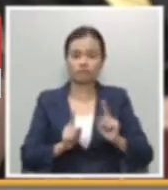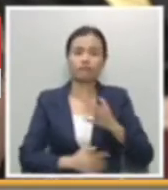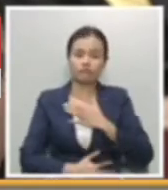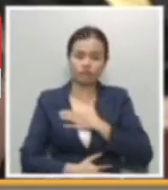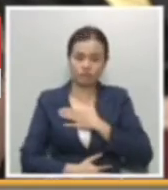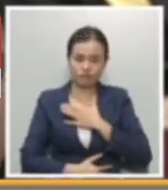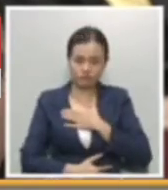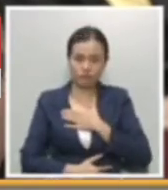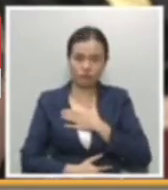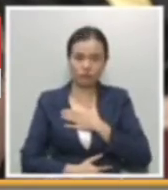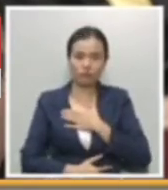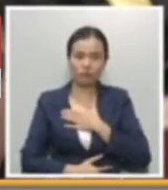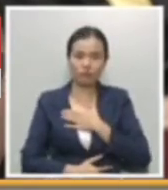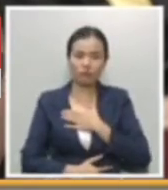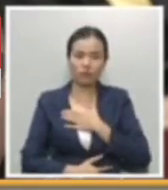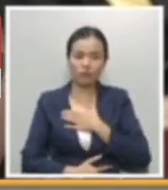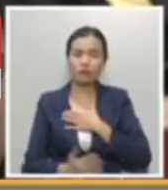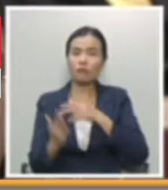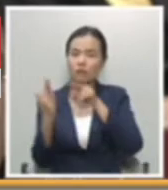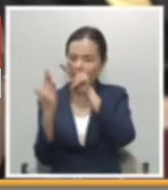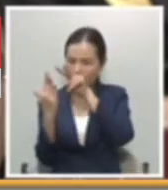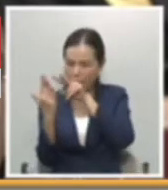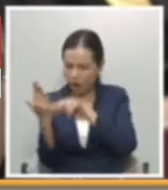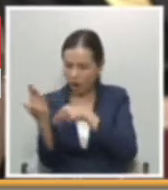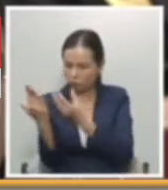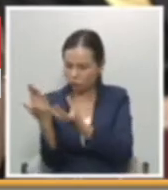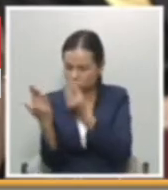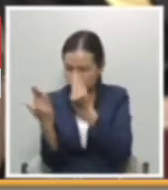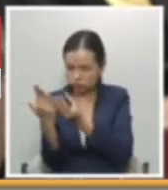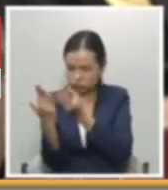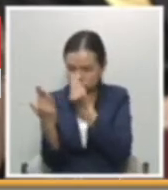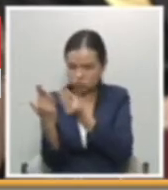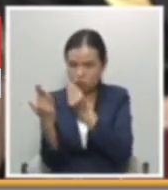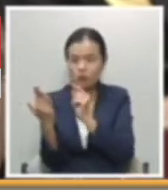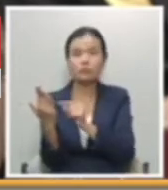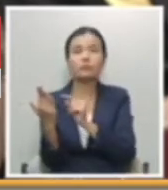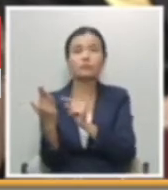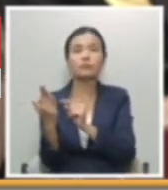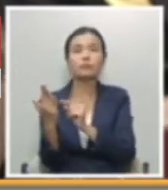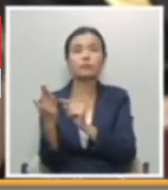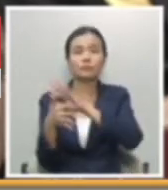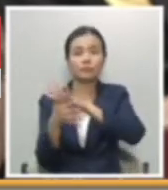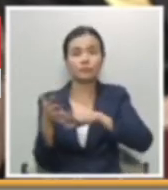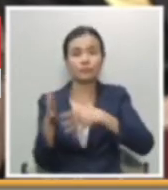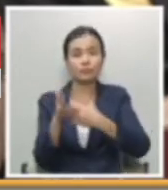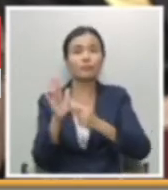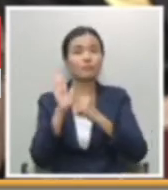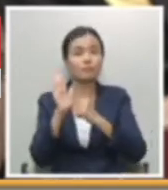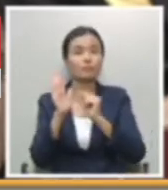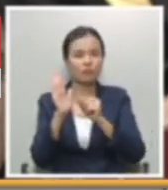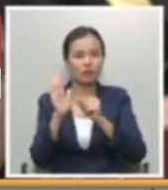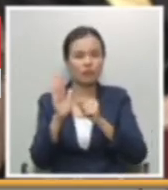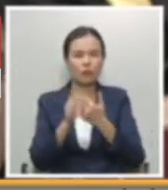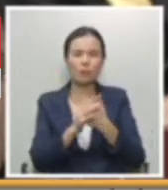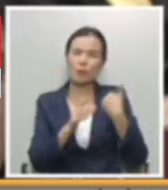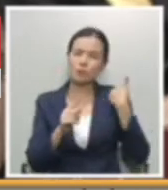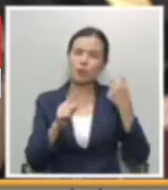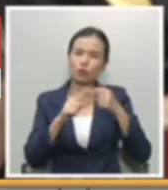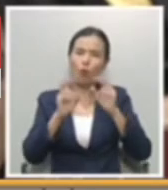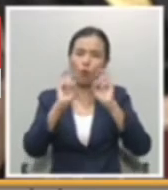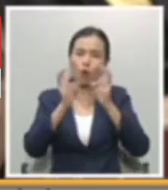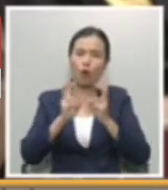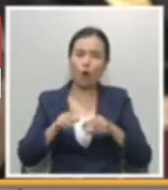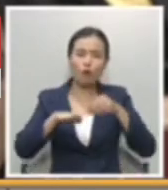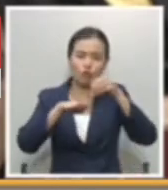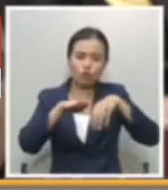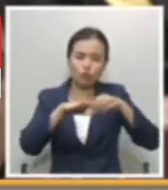พอ่านและศึกษางบประมาณที่ร่างกันขึ้นมานี้มีข้อบกพร่องมากผมก็